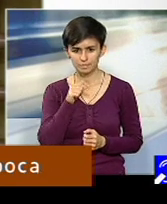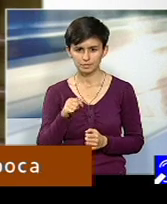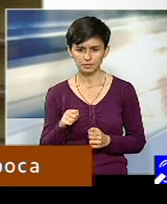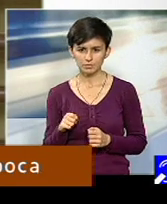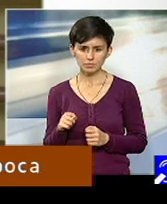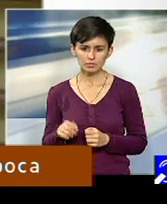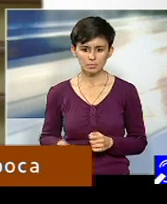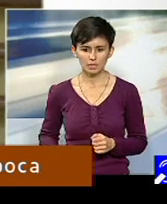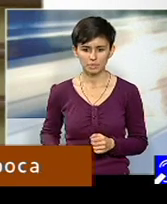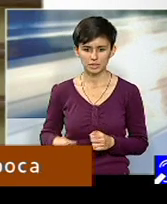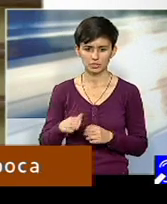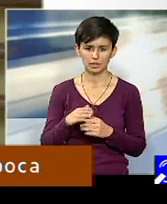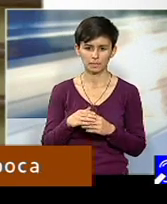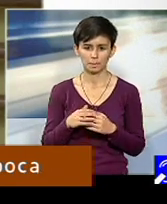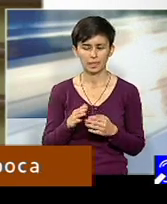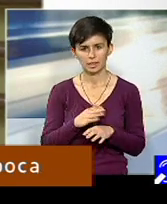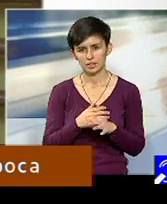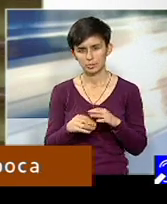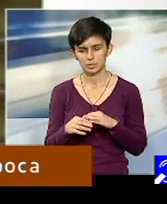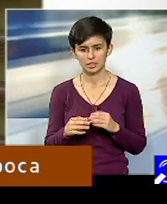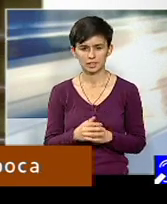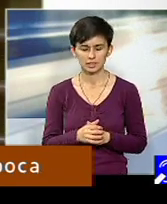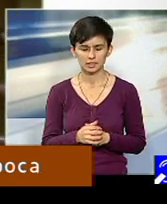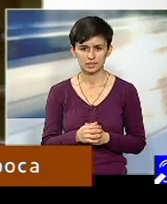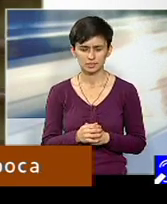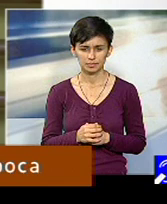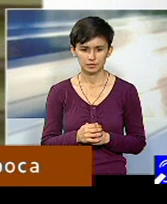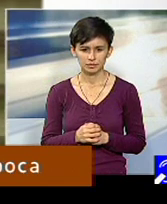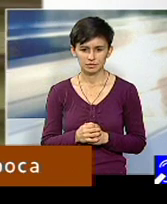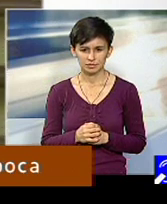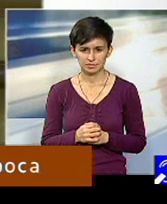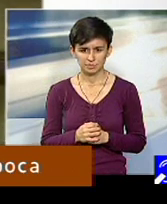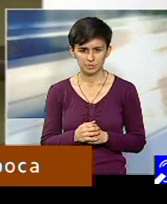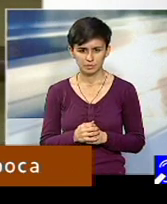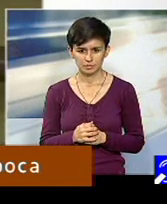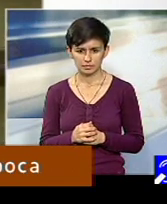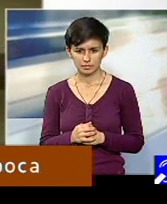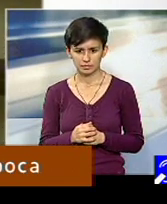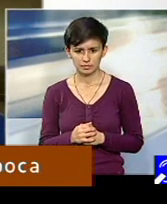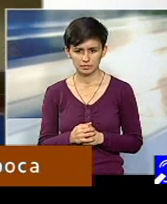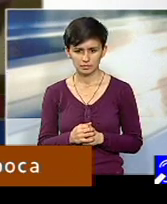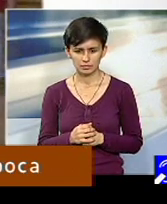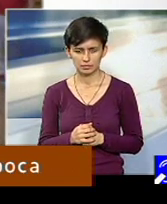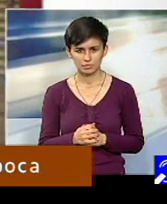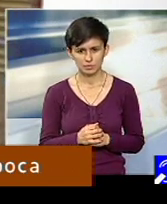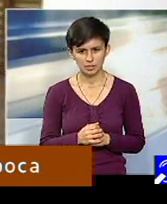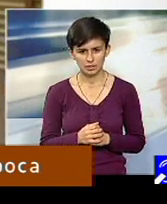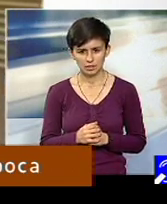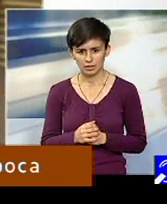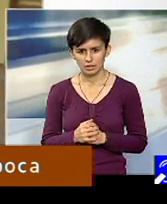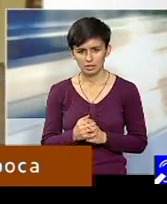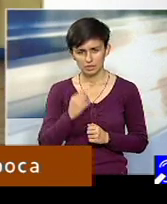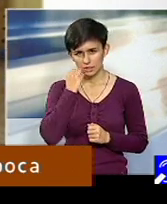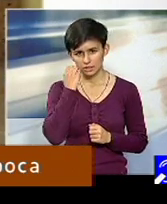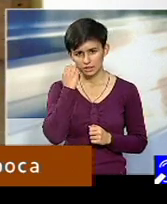anumite limite, acolo. Pentru că altfel arbitruțele că te poate... Doar când e mingea în aut, poți să vorbesc cu ei. Da. Până când spune quiet please,